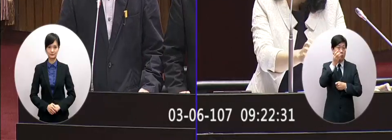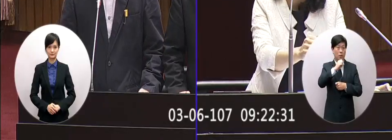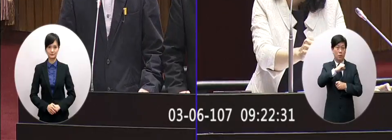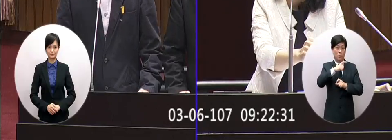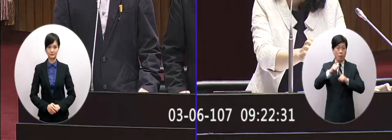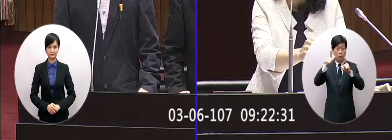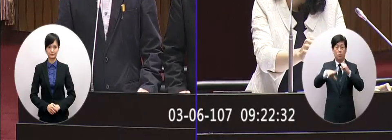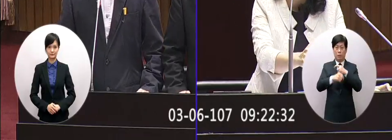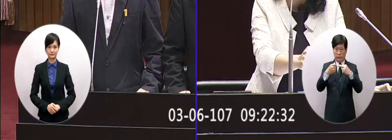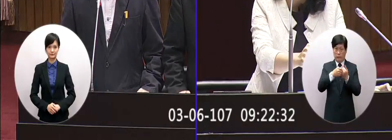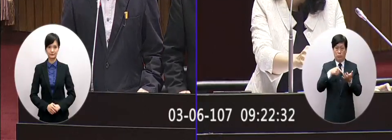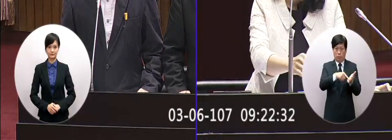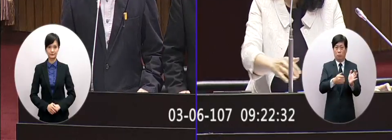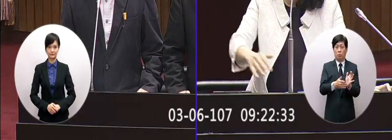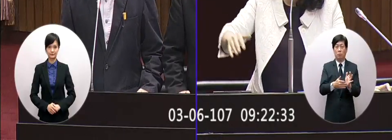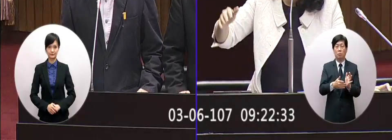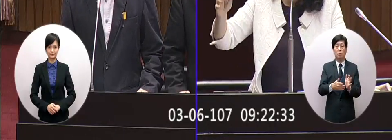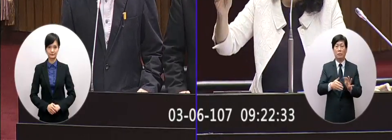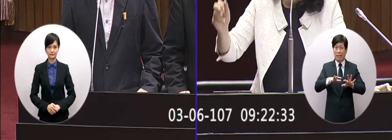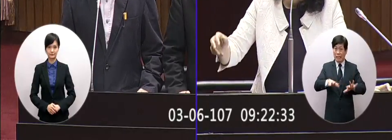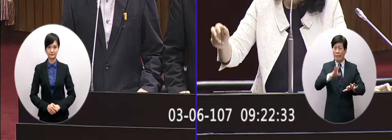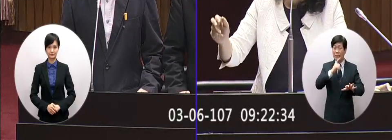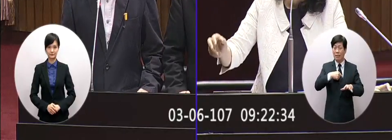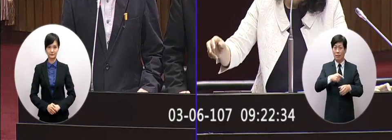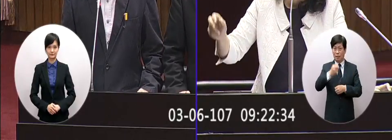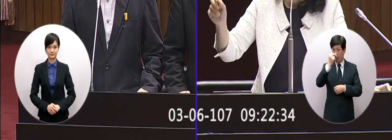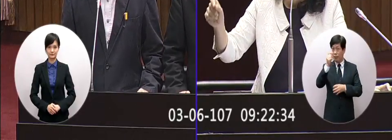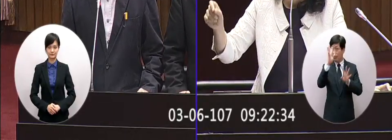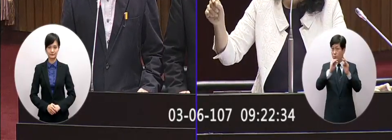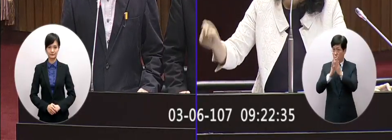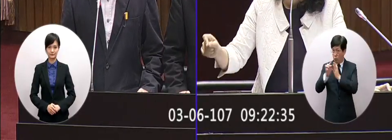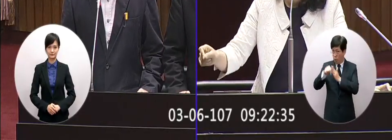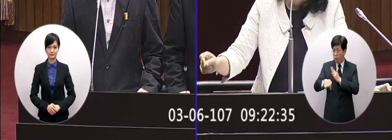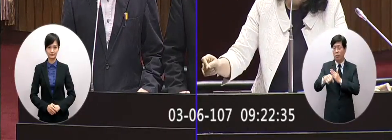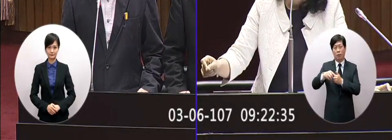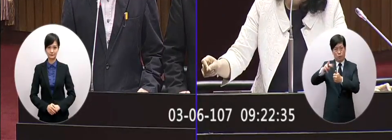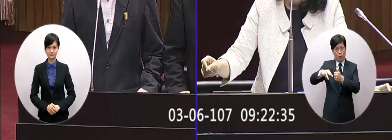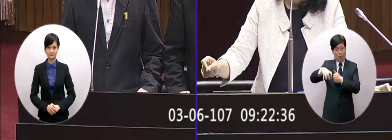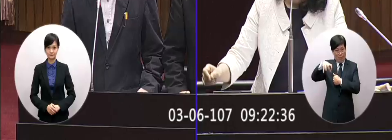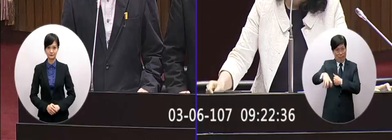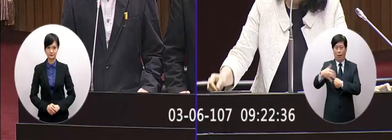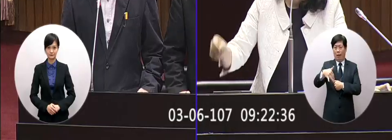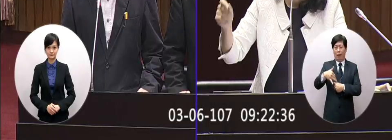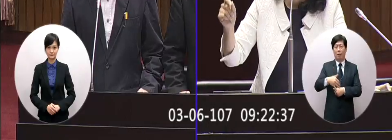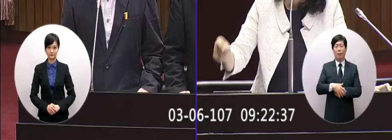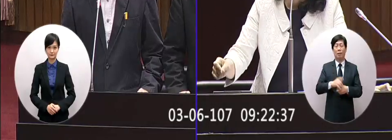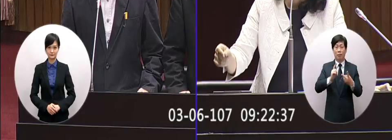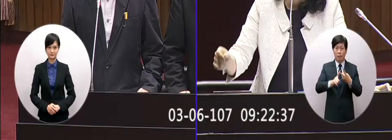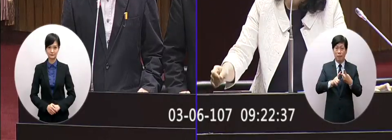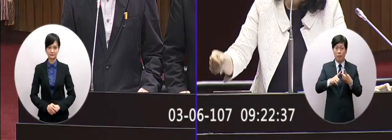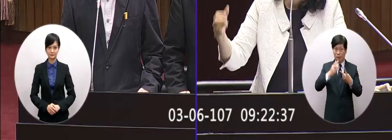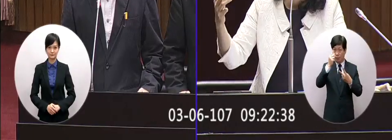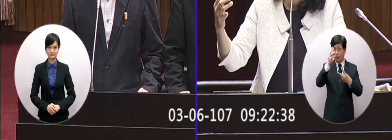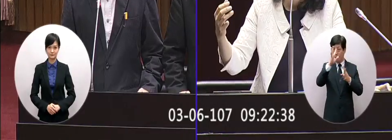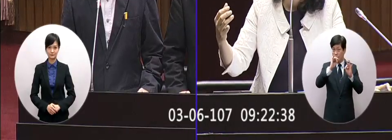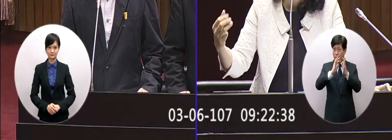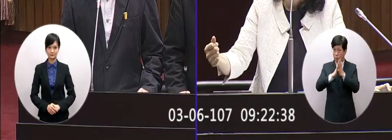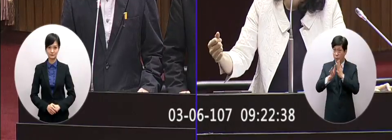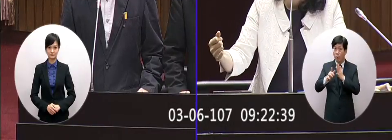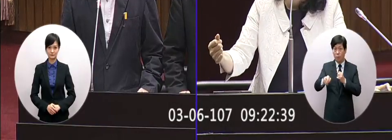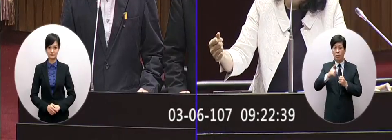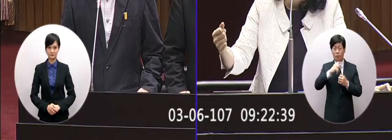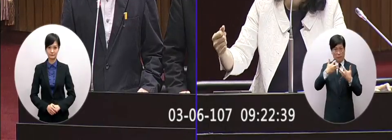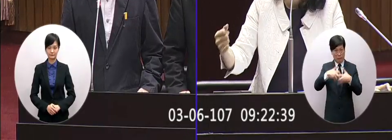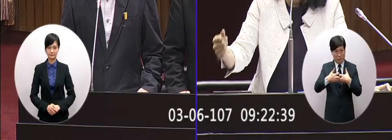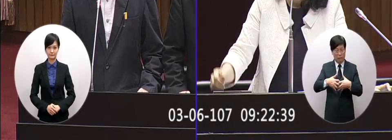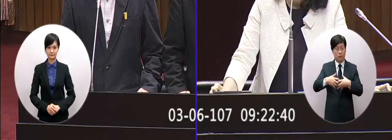面已经报了，那现在是吉安特搜队的训练基地，还有我们特搜队的设